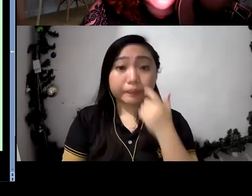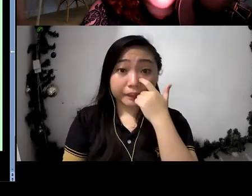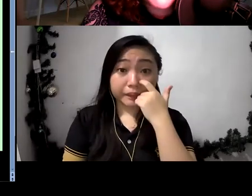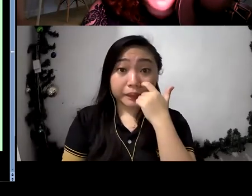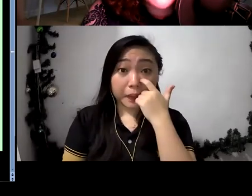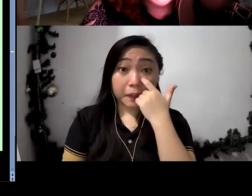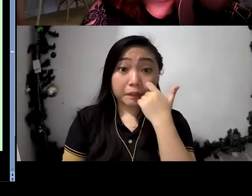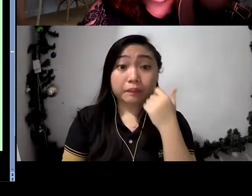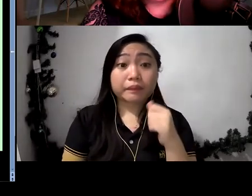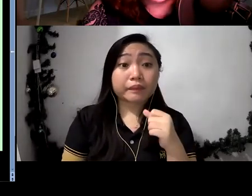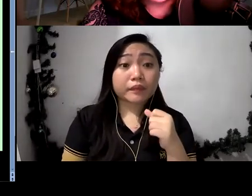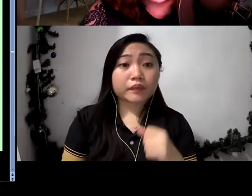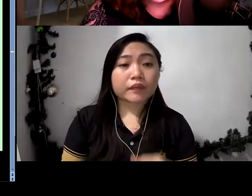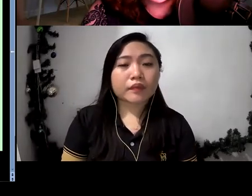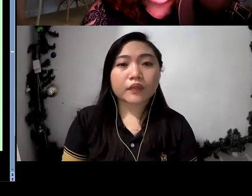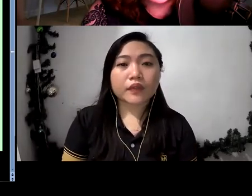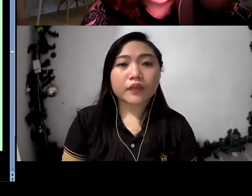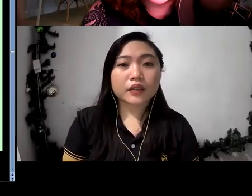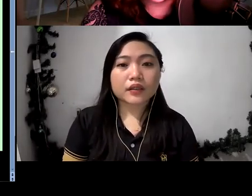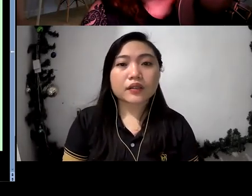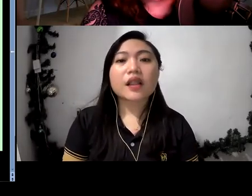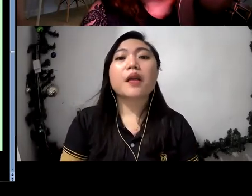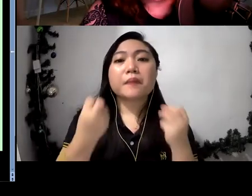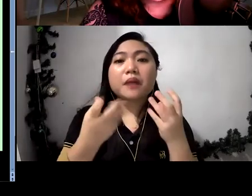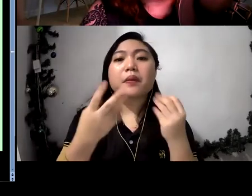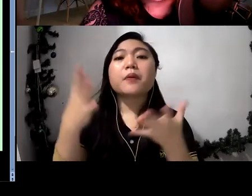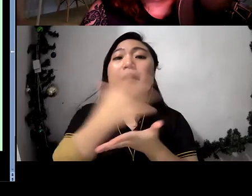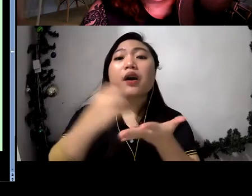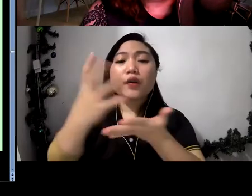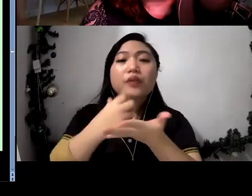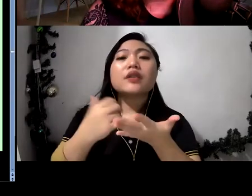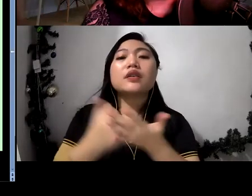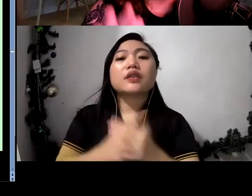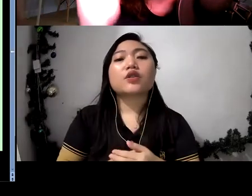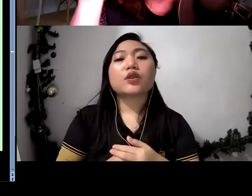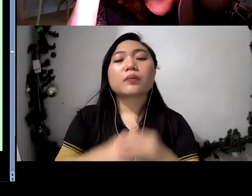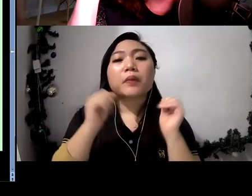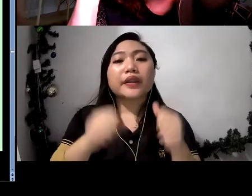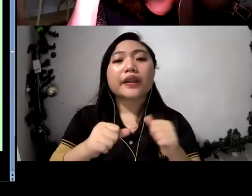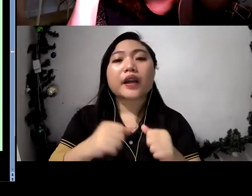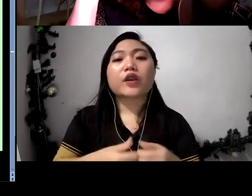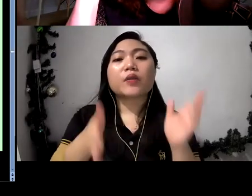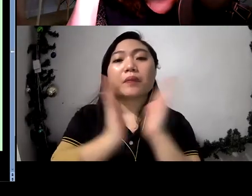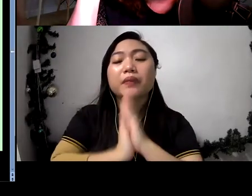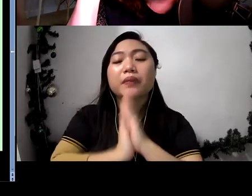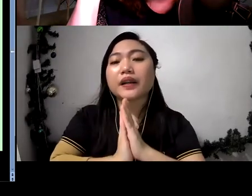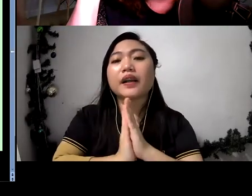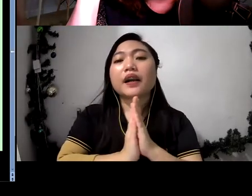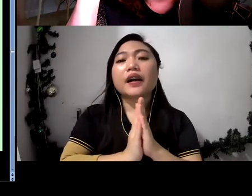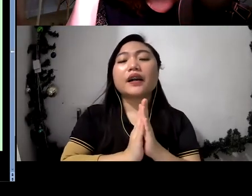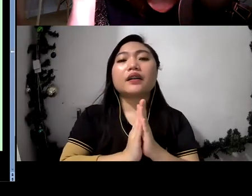okay, can you provide, okay, marami po margin na mga collection, no? You can, first, pwede po kayong humingi